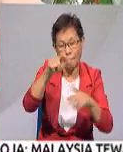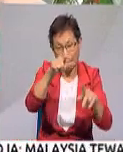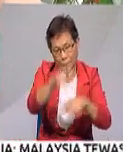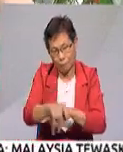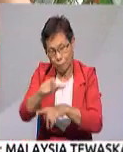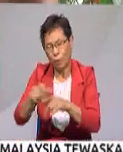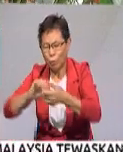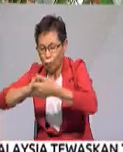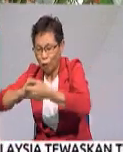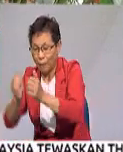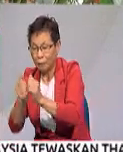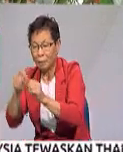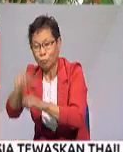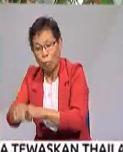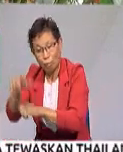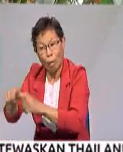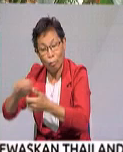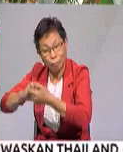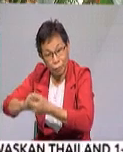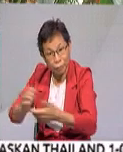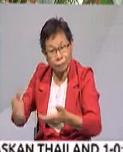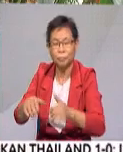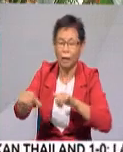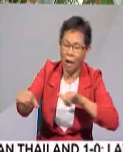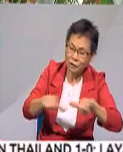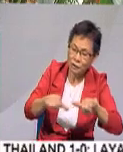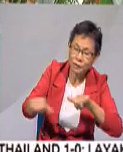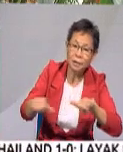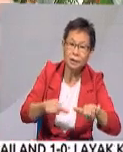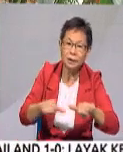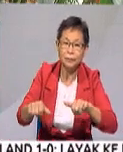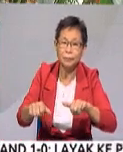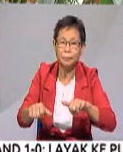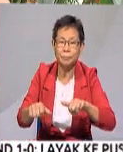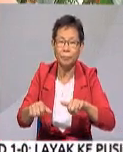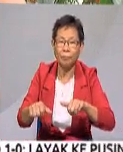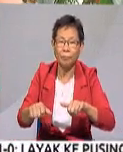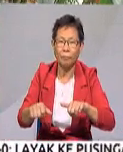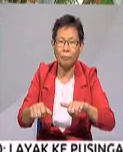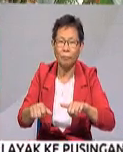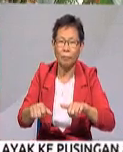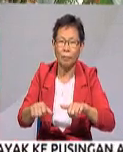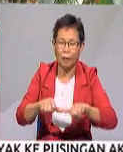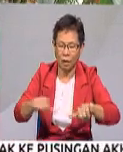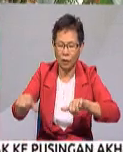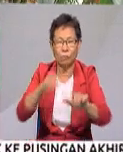dengan penduduk, kan, aktiviti dia lebih pada